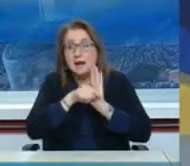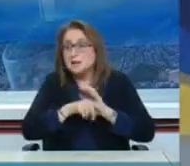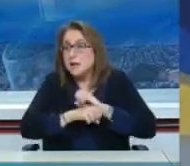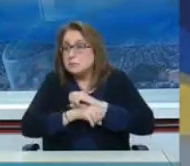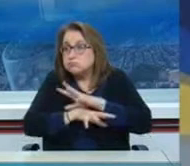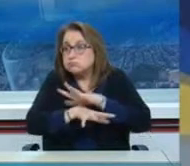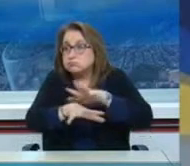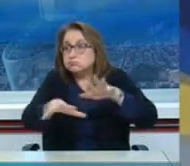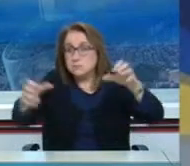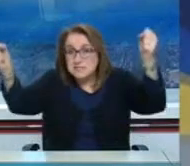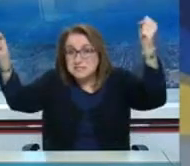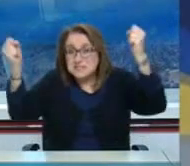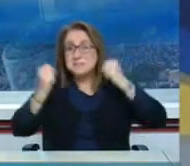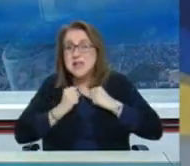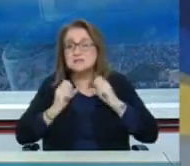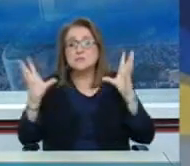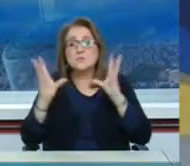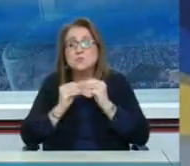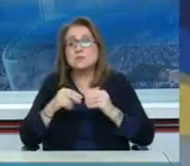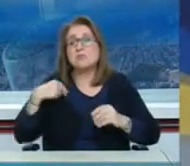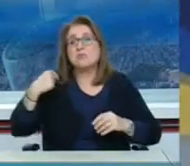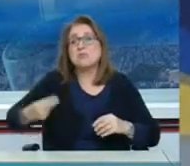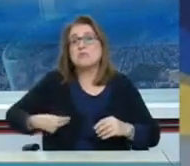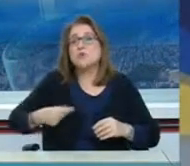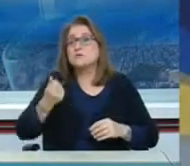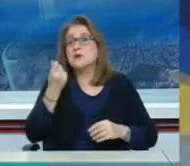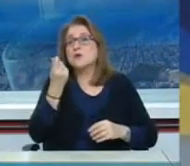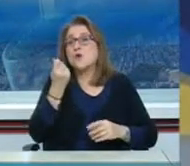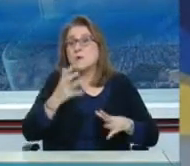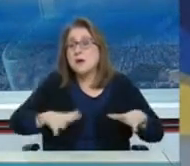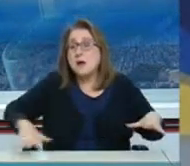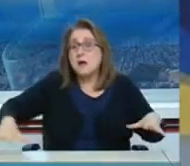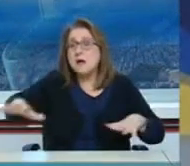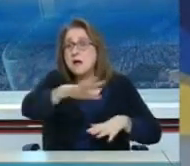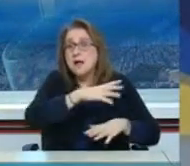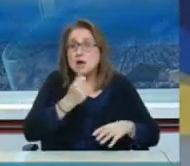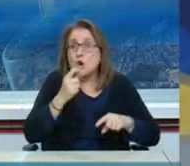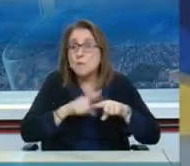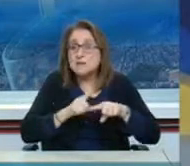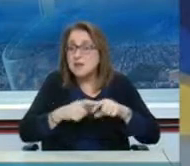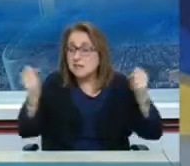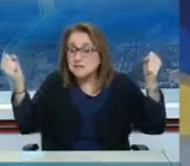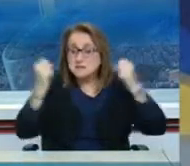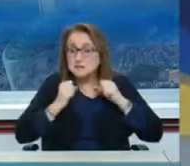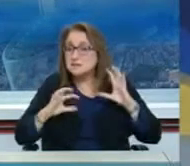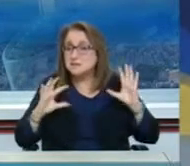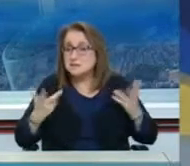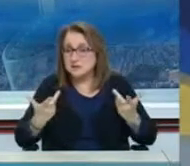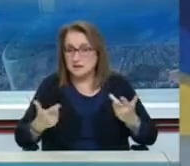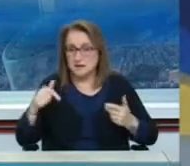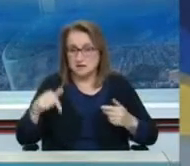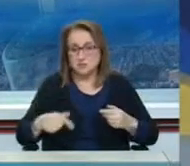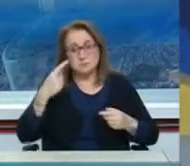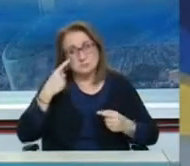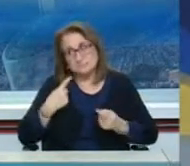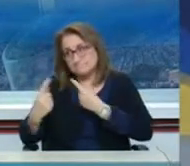των οικονομιών, στα δημόσια οικονομικά και στην πραγματική οικονομία. Βασικές κατευθύνσεις αυτών